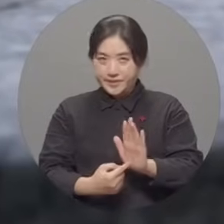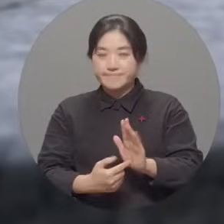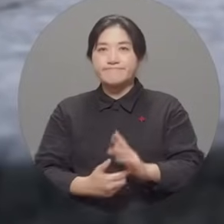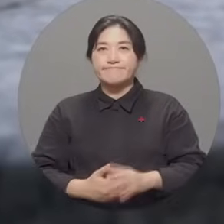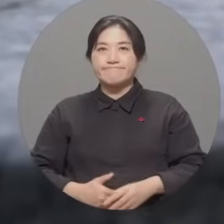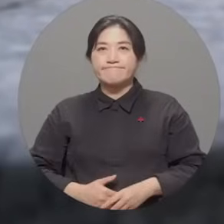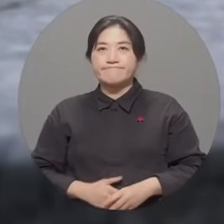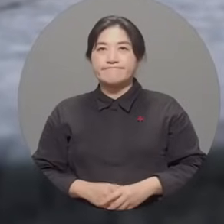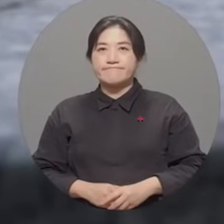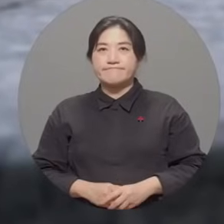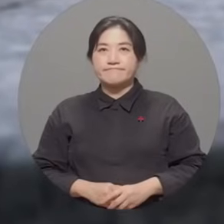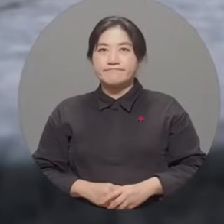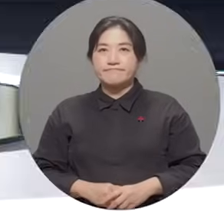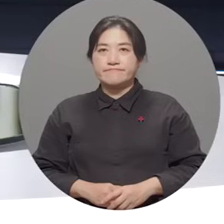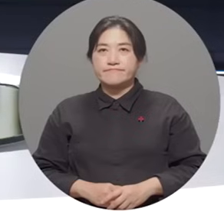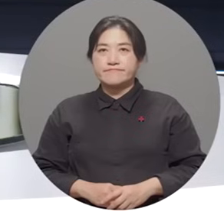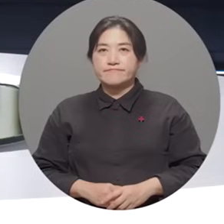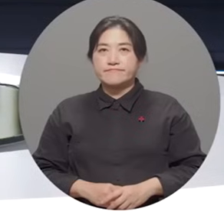뉴스 변윤재입니다.